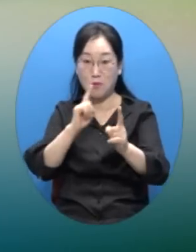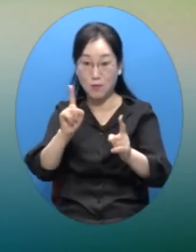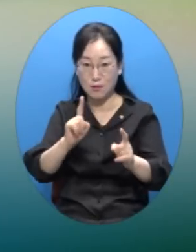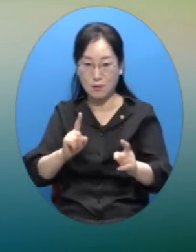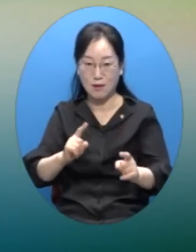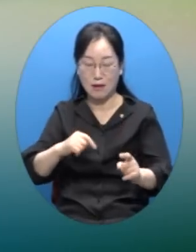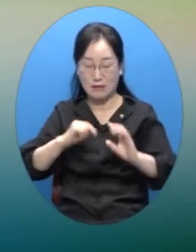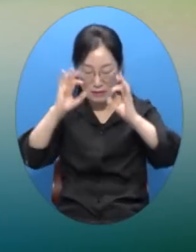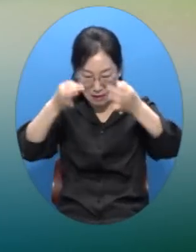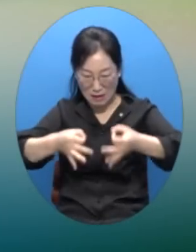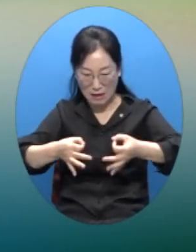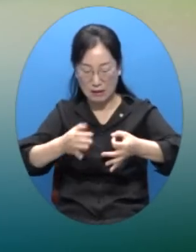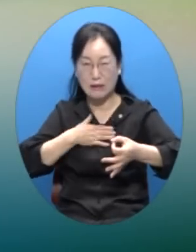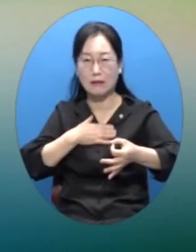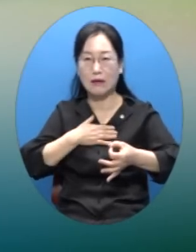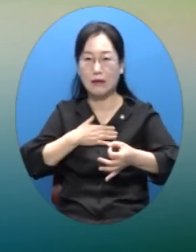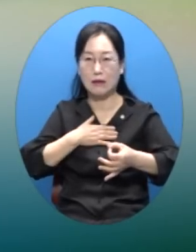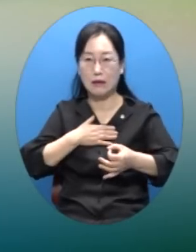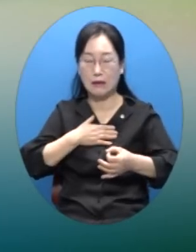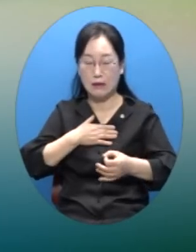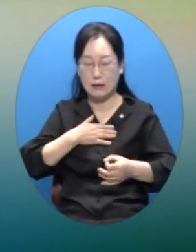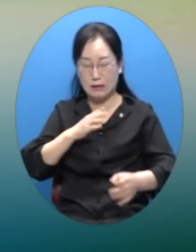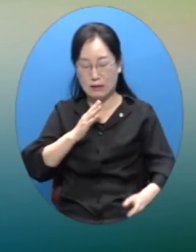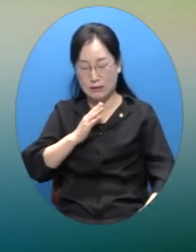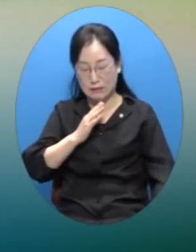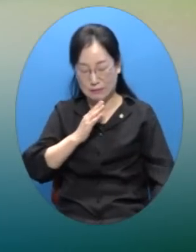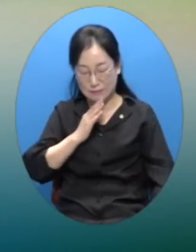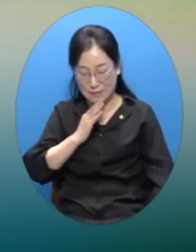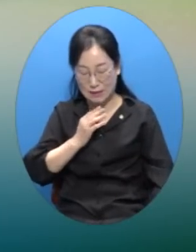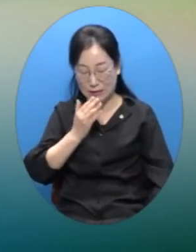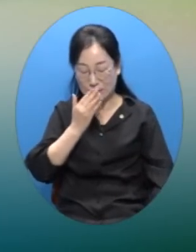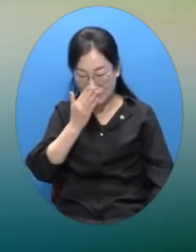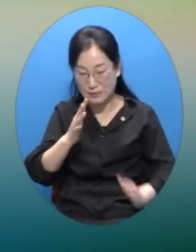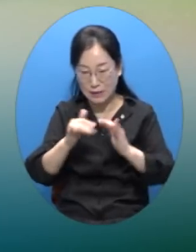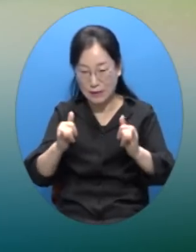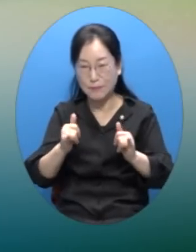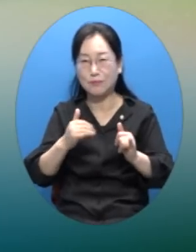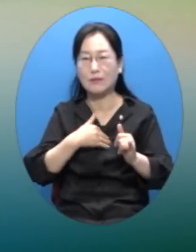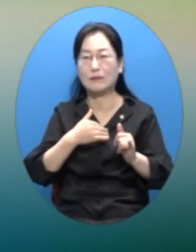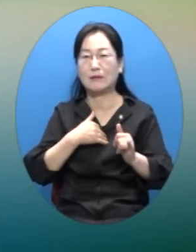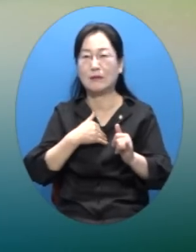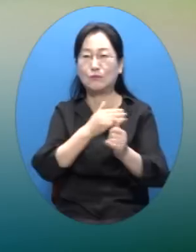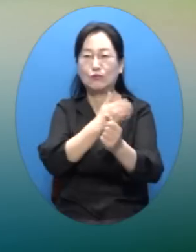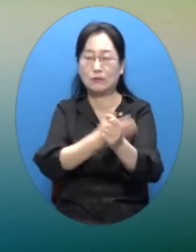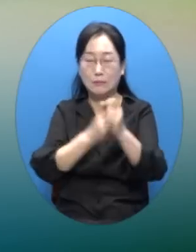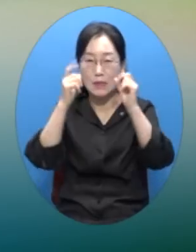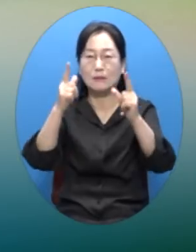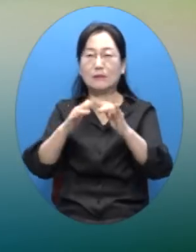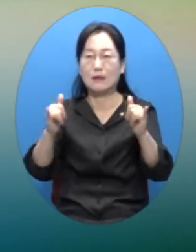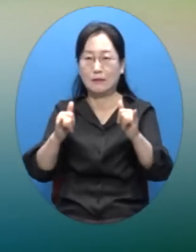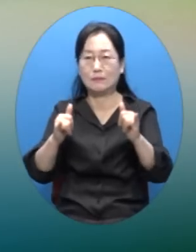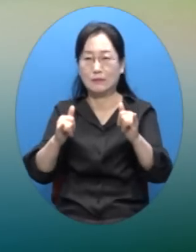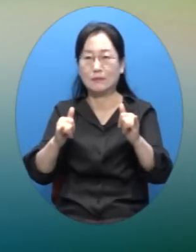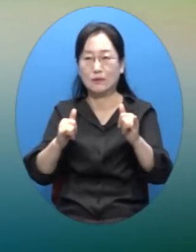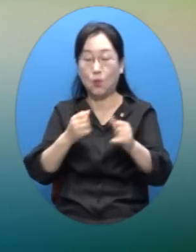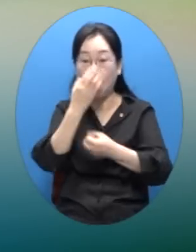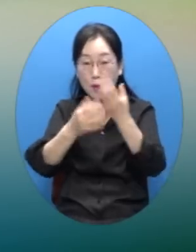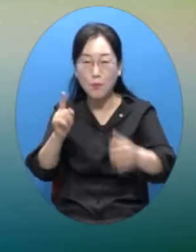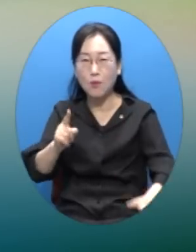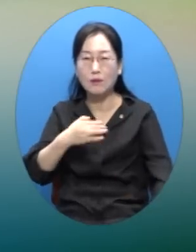자기의 무능력을 깨닫고 나는 아무것도 아님을 이렇게 고백한다. 나는 십자가에 못 박힌 사람이다. 나는 전적으로 무력하다. 모든